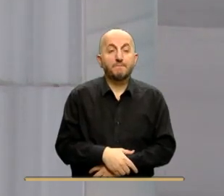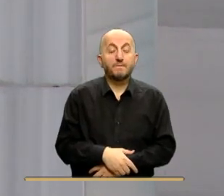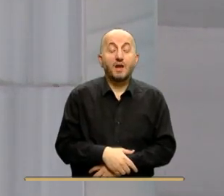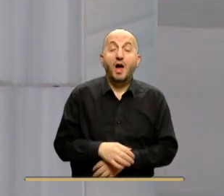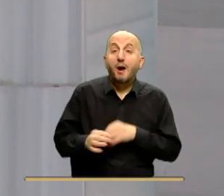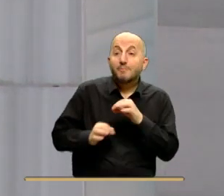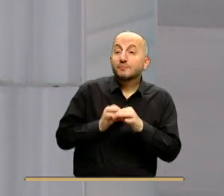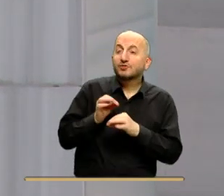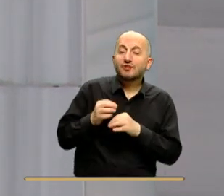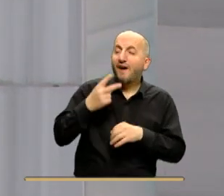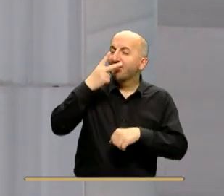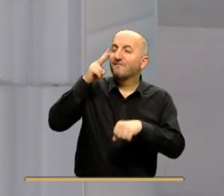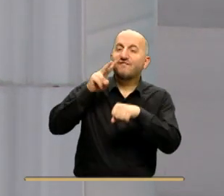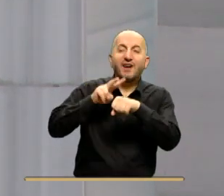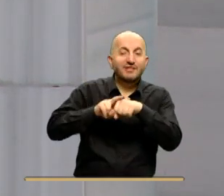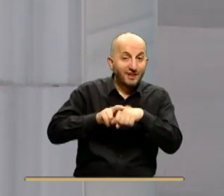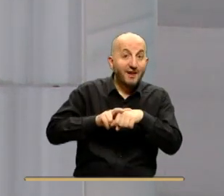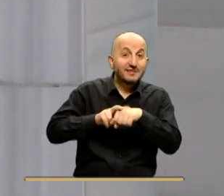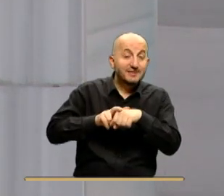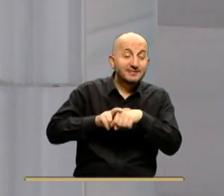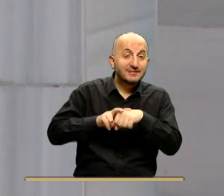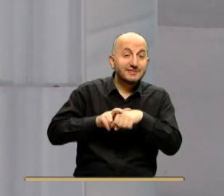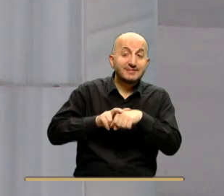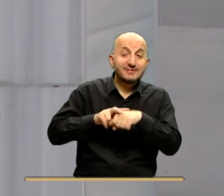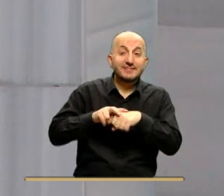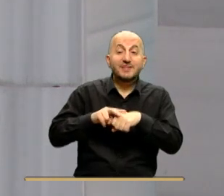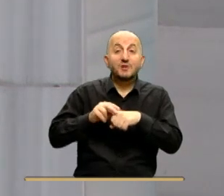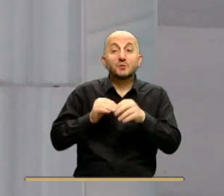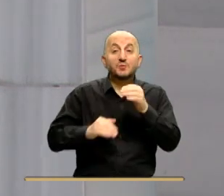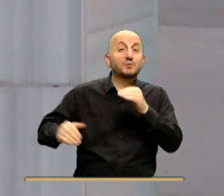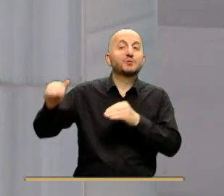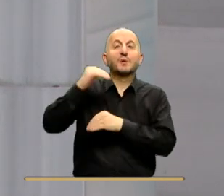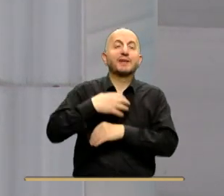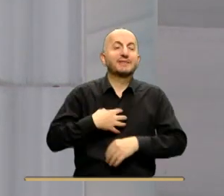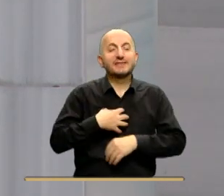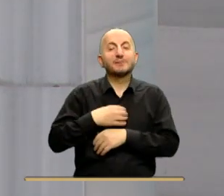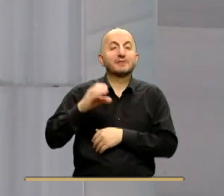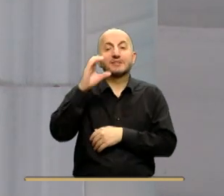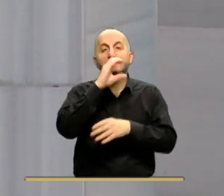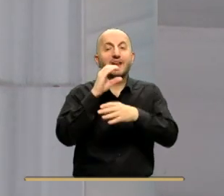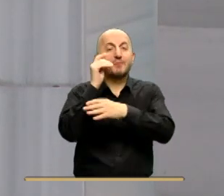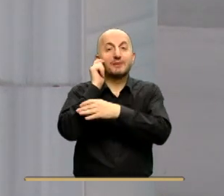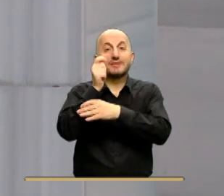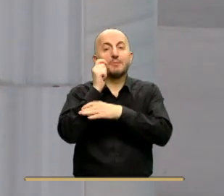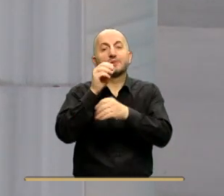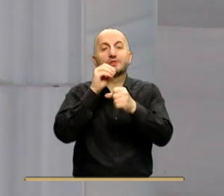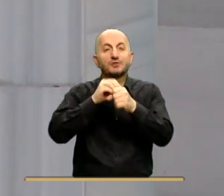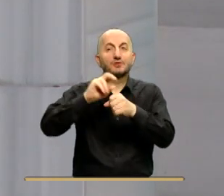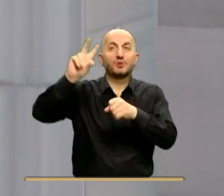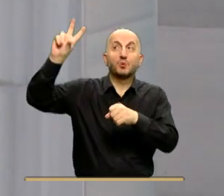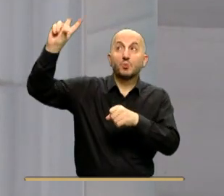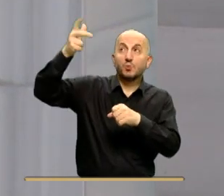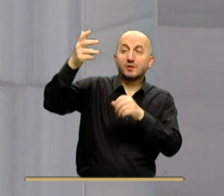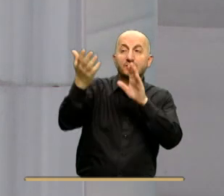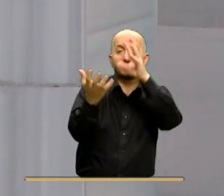Amca, vallahi bu yüce dinimiz İslam'ı tebliğ için güneşi sağ